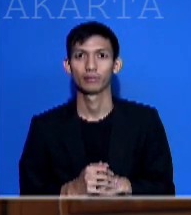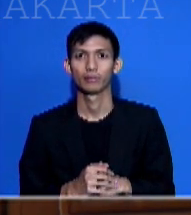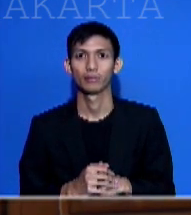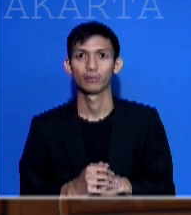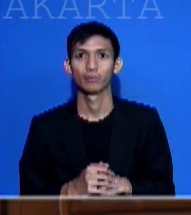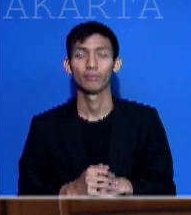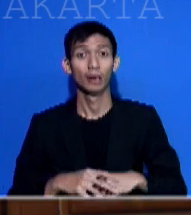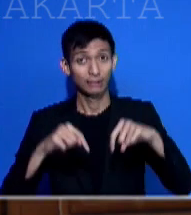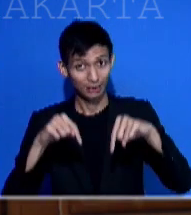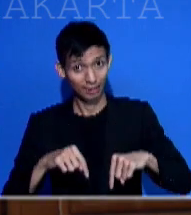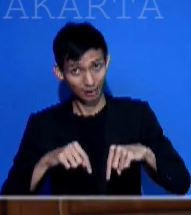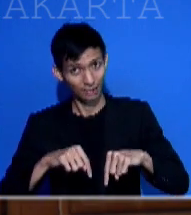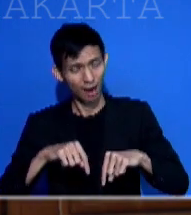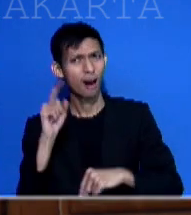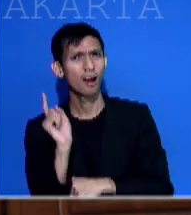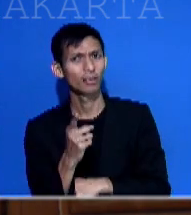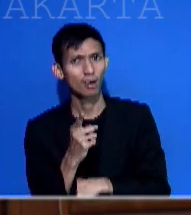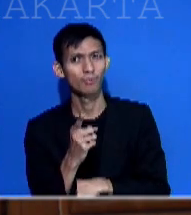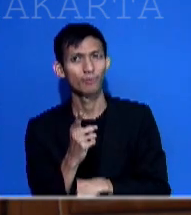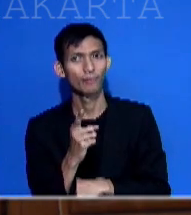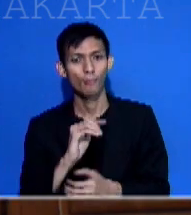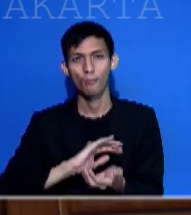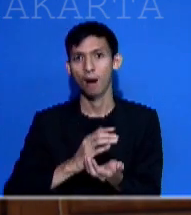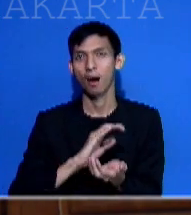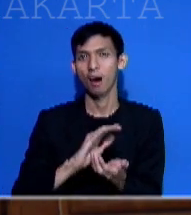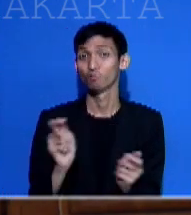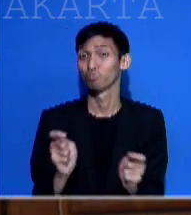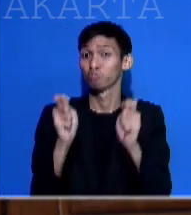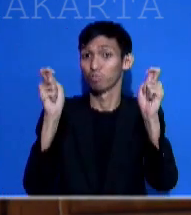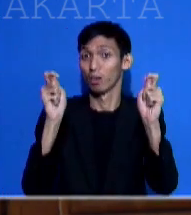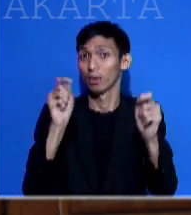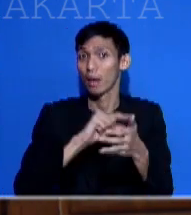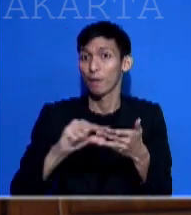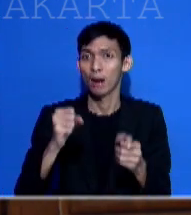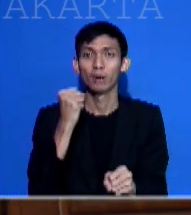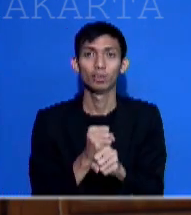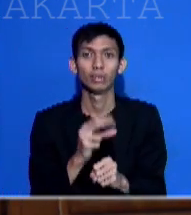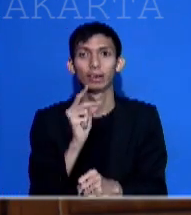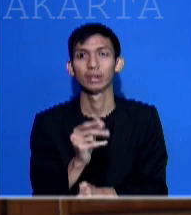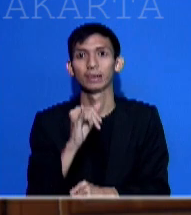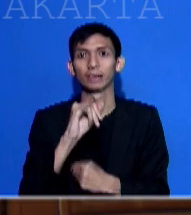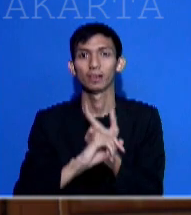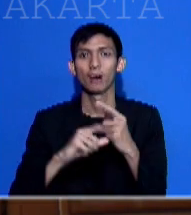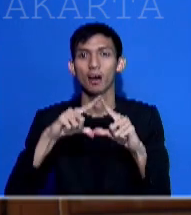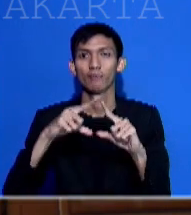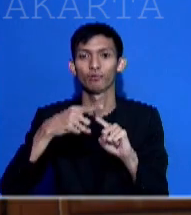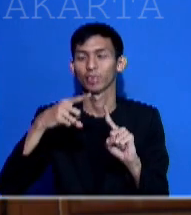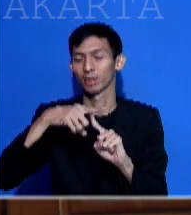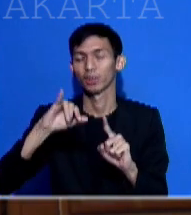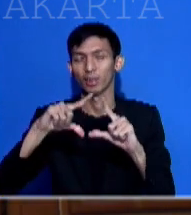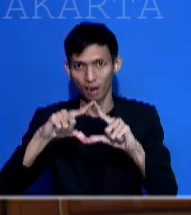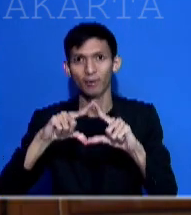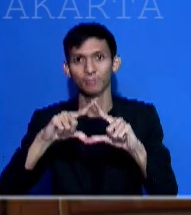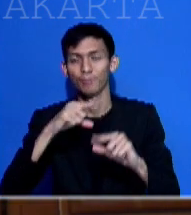wonten setunggaling jinis pelem unggul ingkang dipun sukani nama Grifta Merah. Jinis pelem menika gadah werni abrit ing